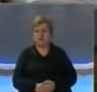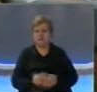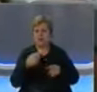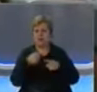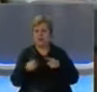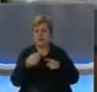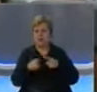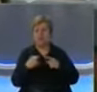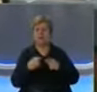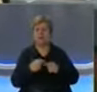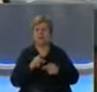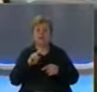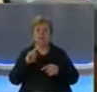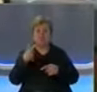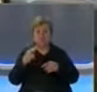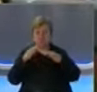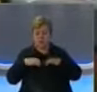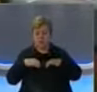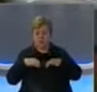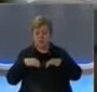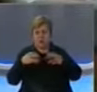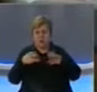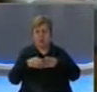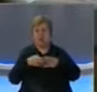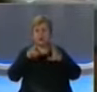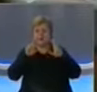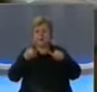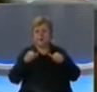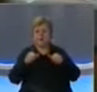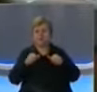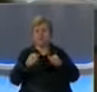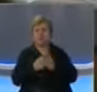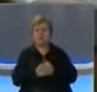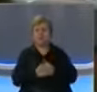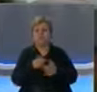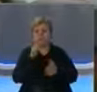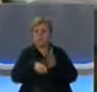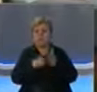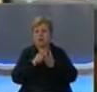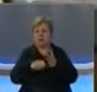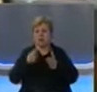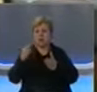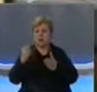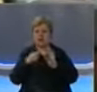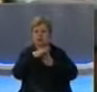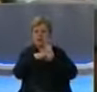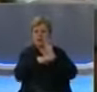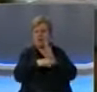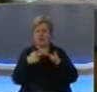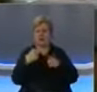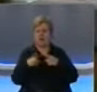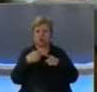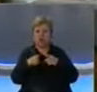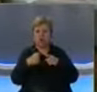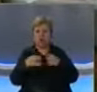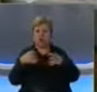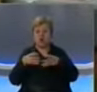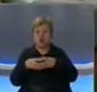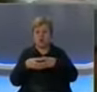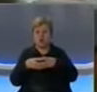Pavarësisht vrejtjeve të mija si kryetare komisionit, ka pasur edhe vrejtje tjera nga antarët e komisionit për legislacion, mirëpo për shkak përbërjes së këtij